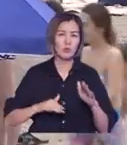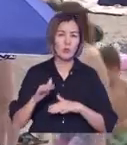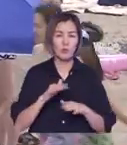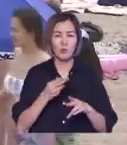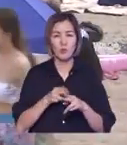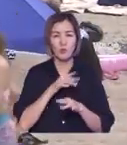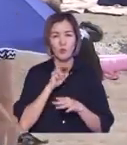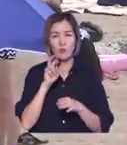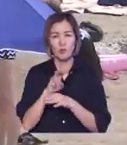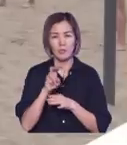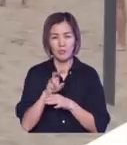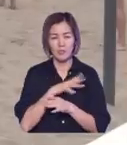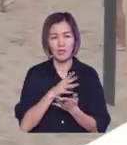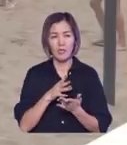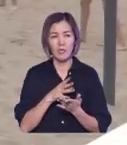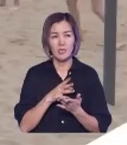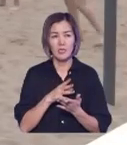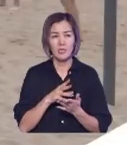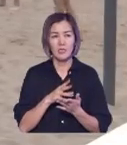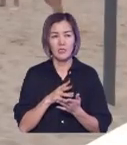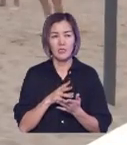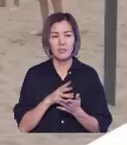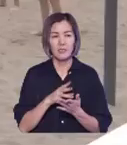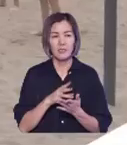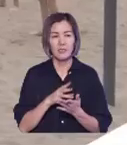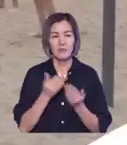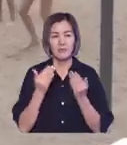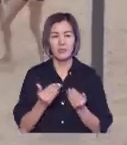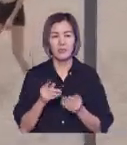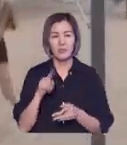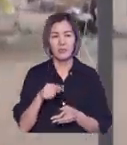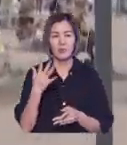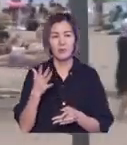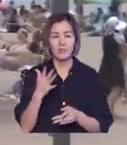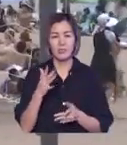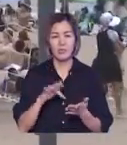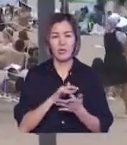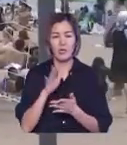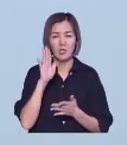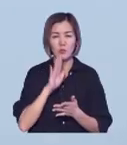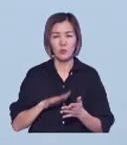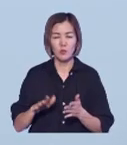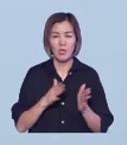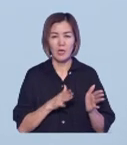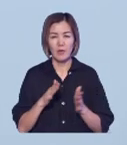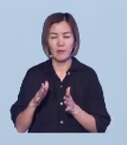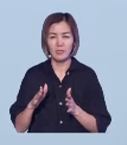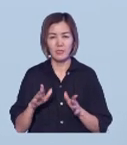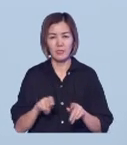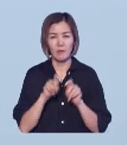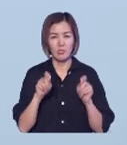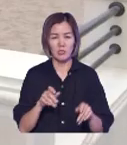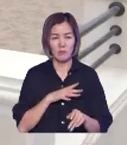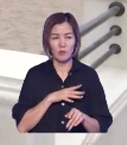санап артып келеді дейді жауаптылар. Іздегенге сұраған дегендей, биыл нөмірі 5-ші қалалық жағажай абаттандырылып қолданысқа